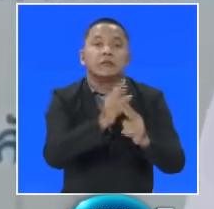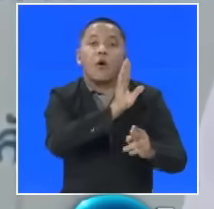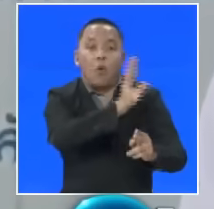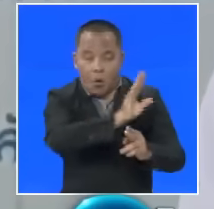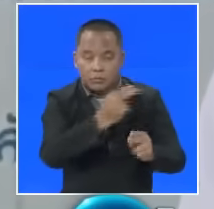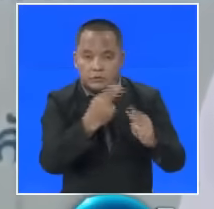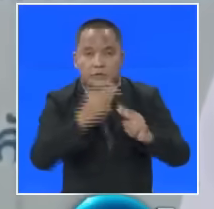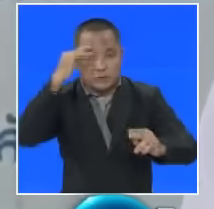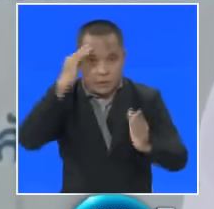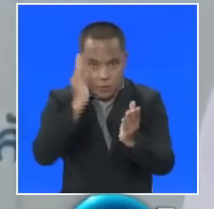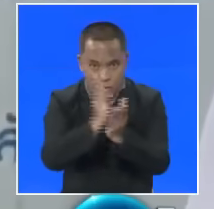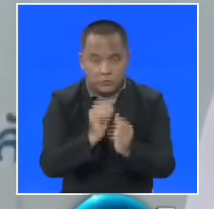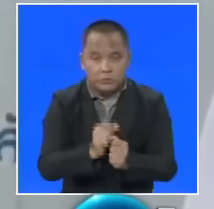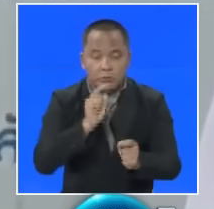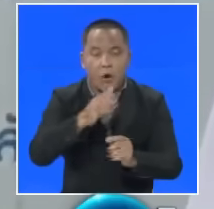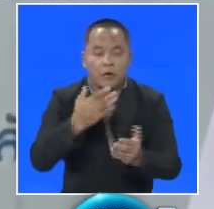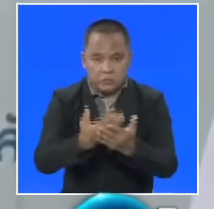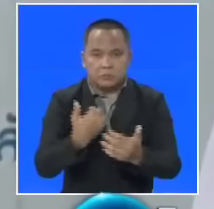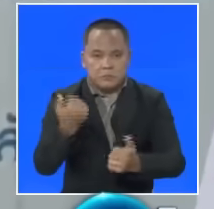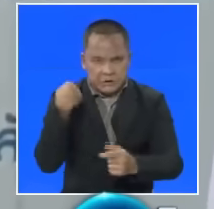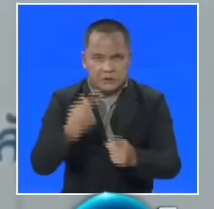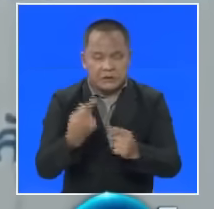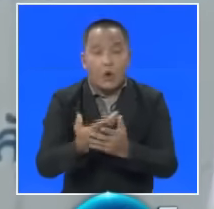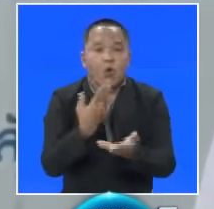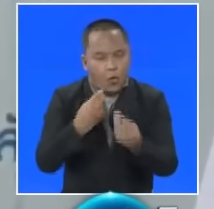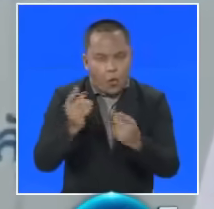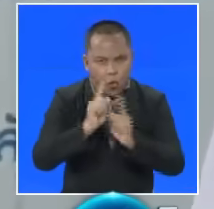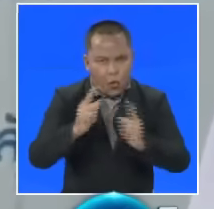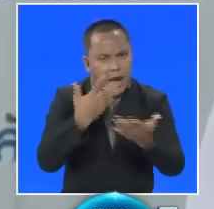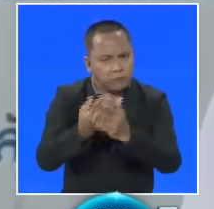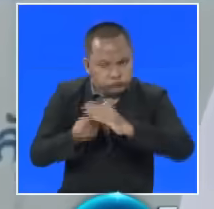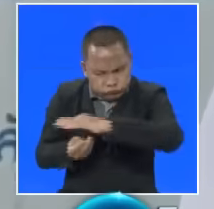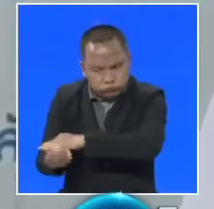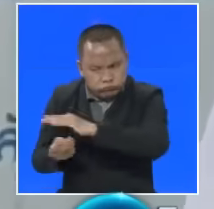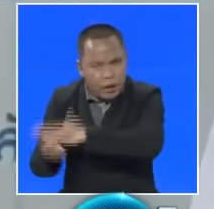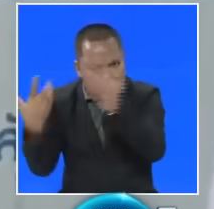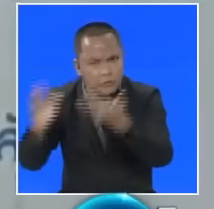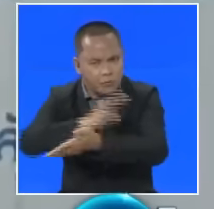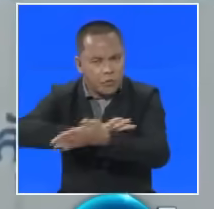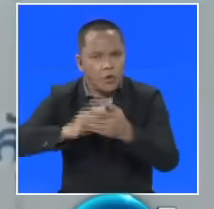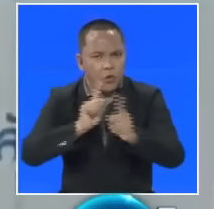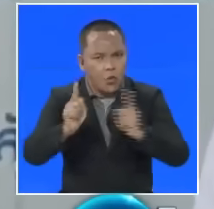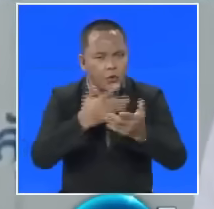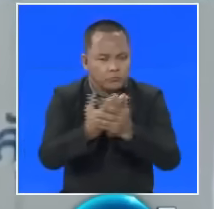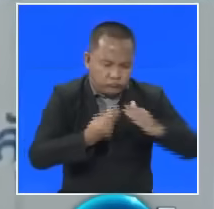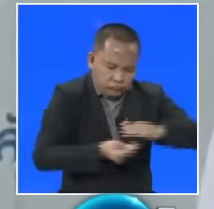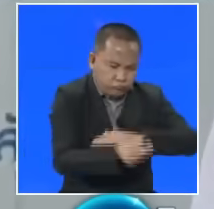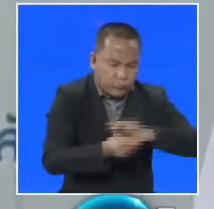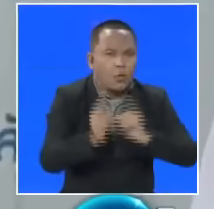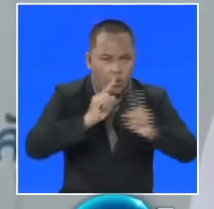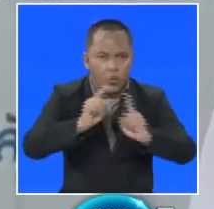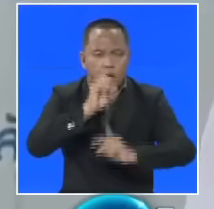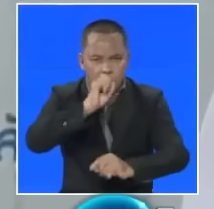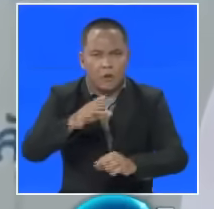ดนะครับมันบอกด้วยซ้ำว่ามันเคลียร์ไซเบอร์เรียบร้อยนะมันเคลียร์หน่วยไหนเรียบร้อยมันพูดหม